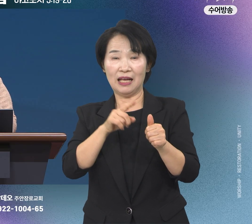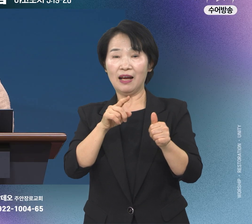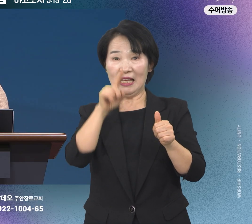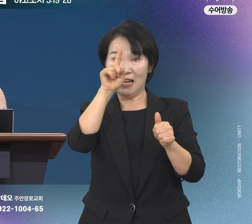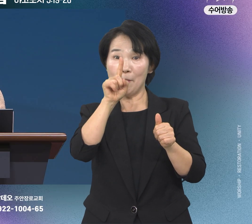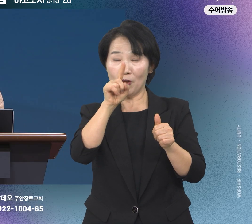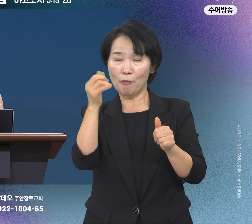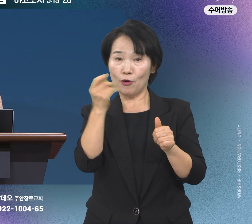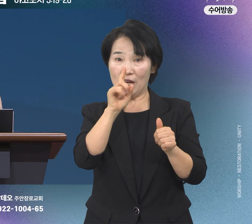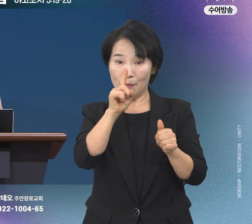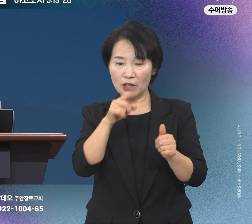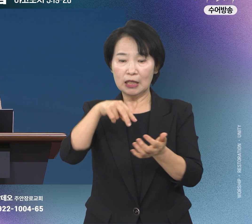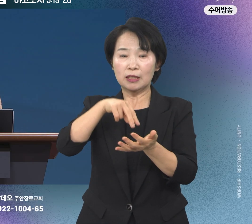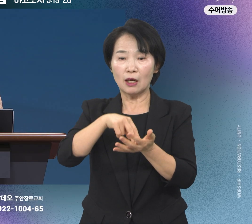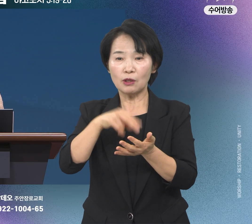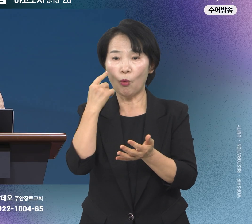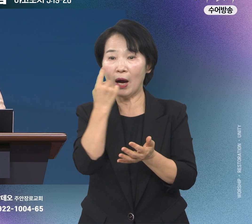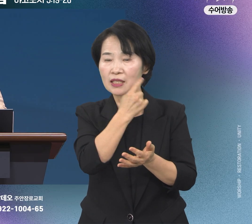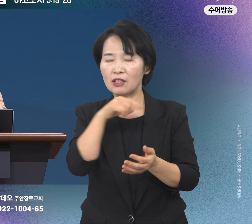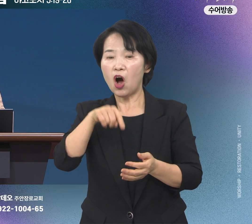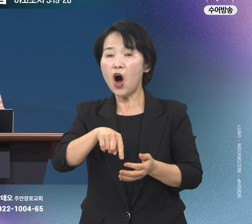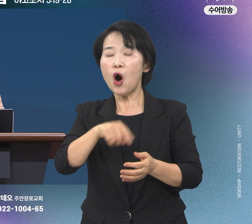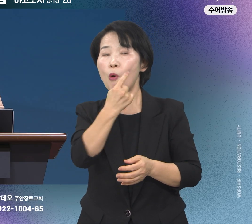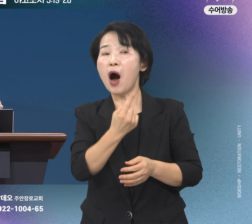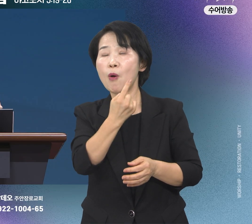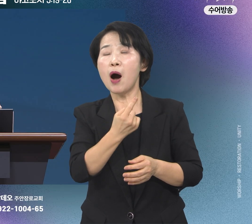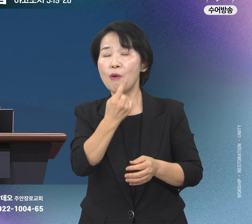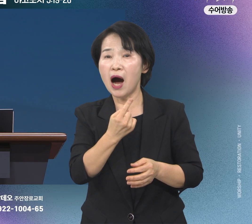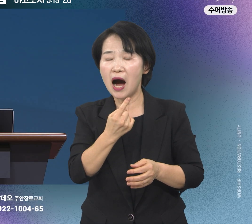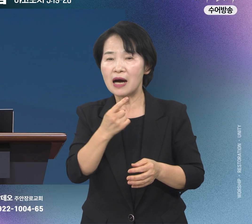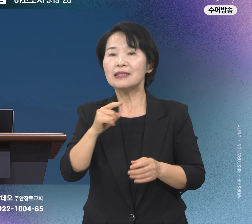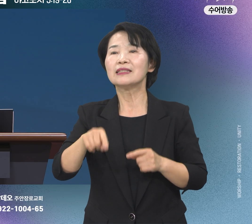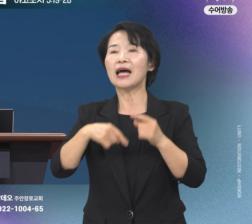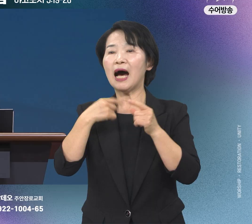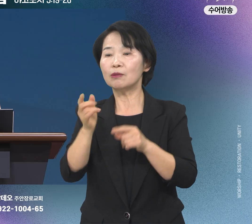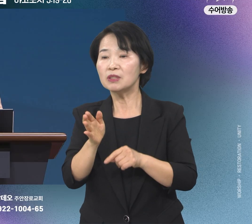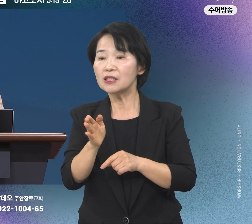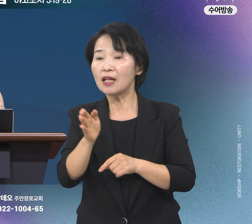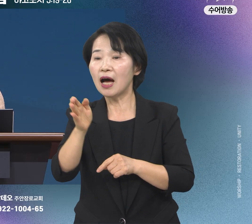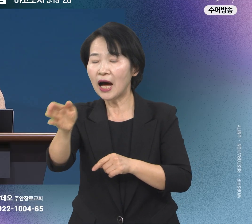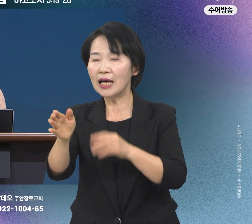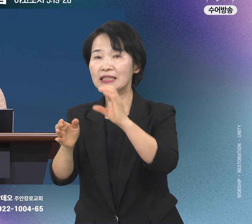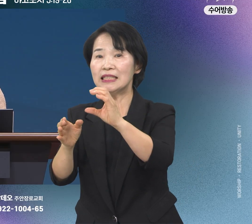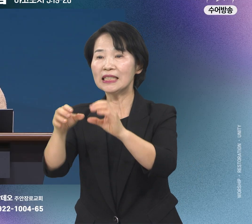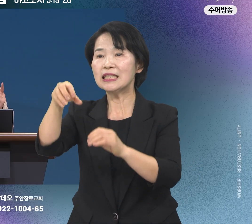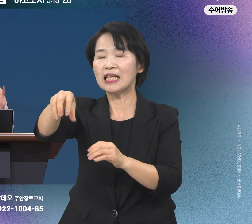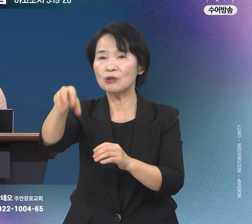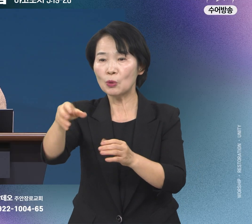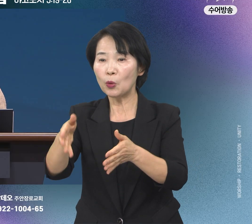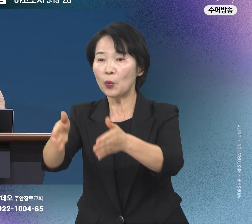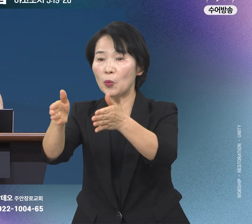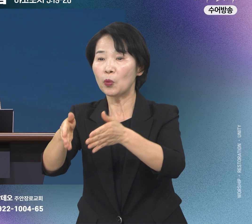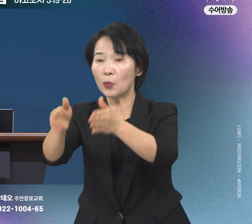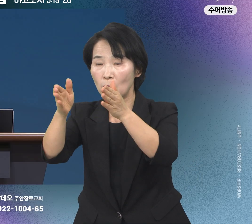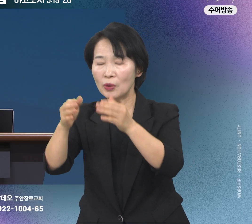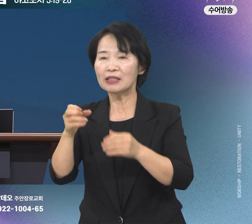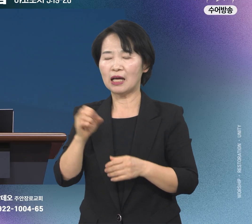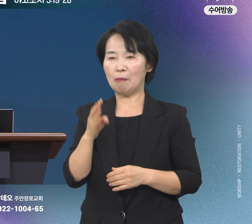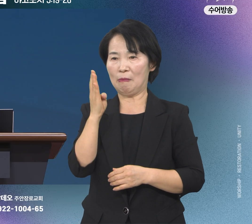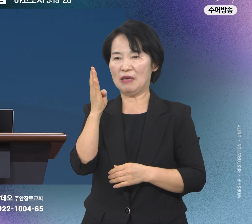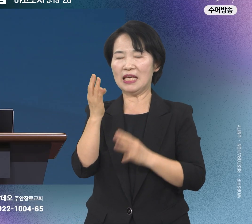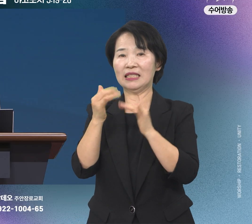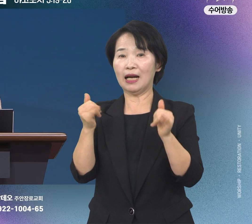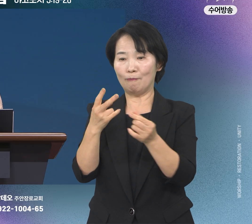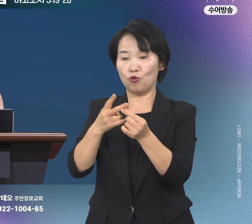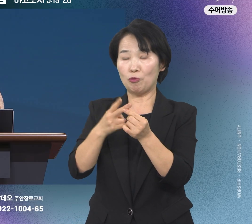타고 거리를 지나서 이제 C라는 장소에 지나는 것을 봐줄 신천지 B를 설정해 놓습니다.